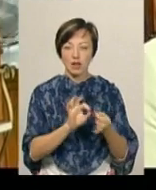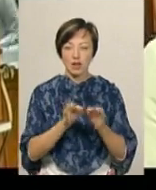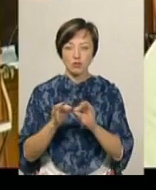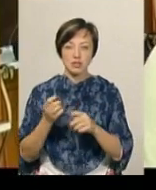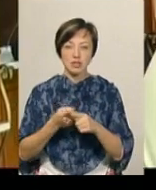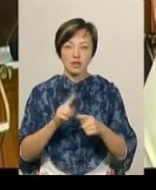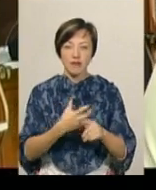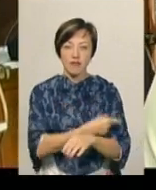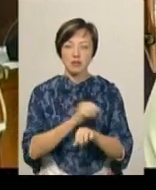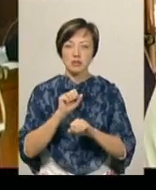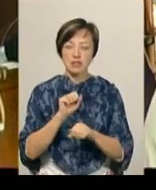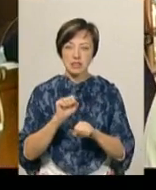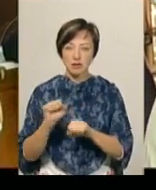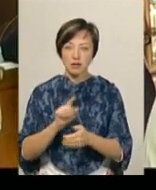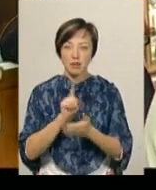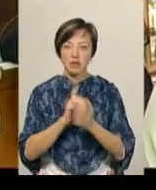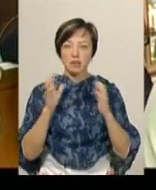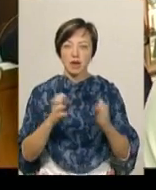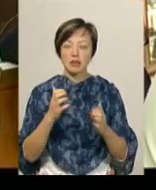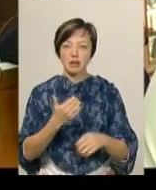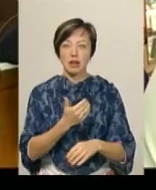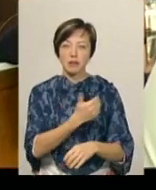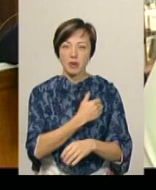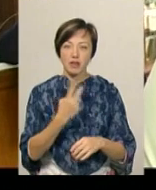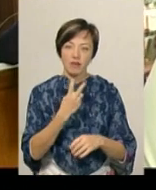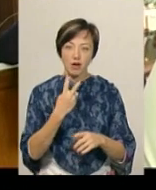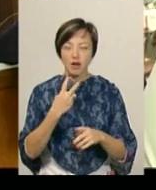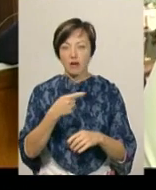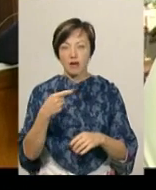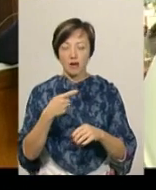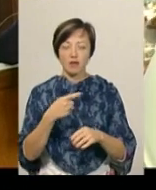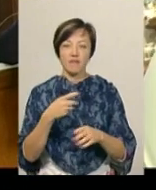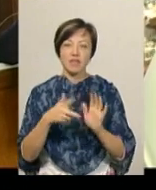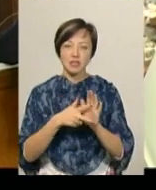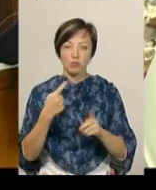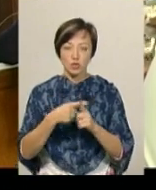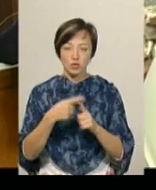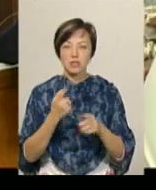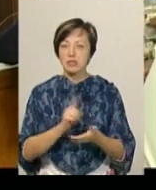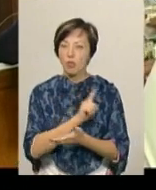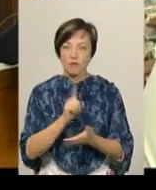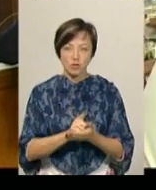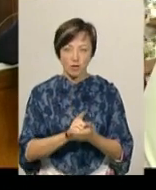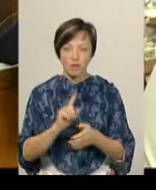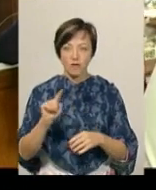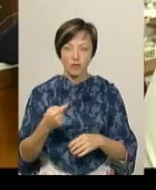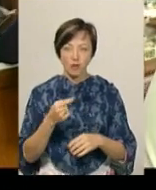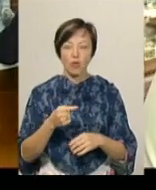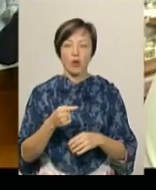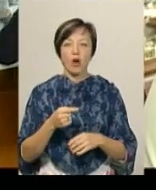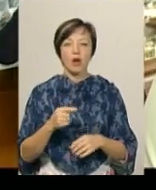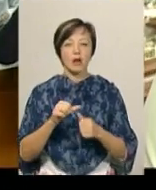що ця вакцина має зберігатись при температурі 2,8 градусів. Це є обов'язковою вимогою. Крім